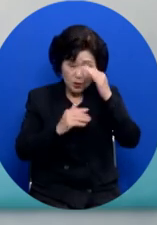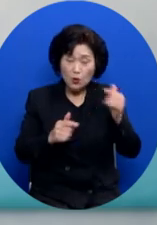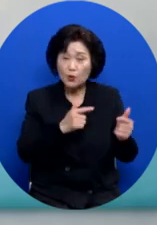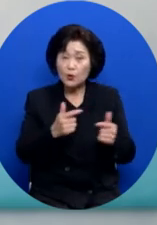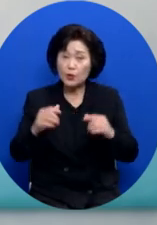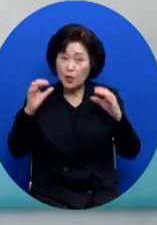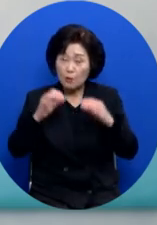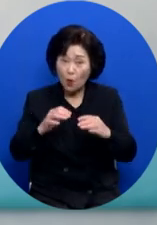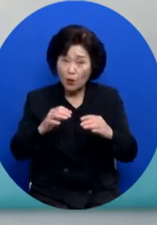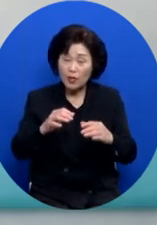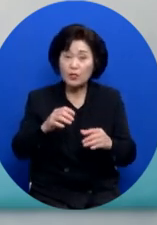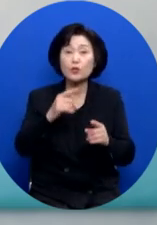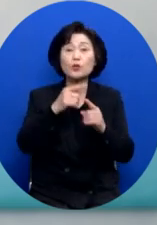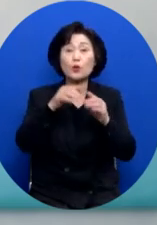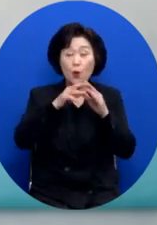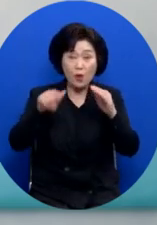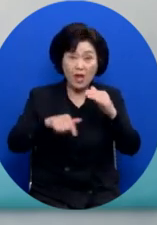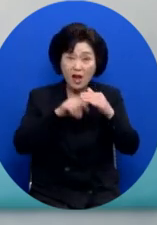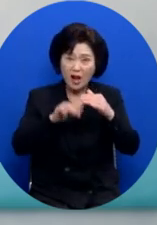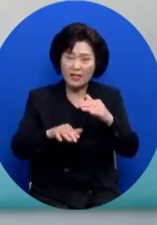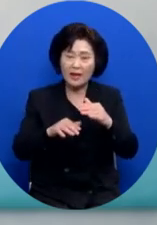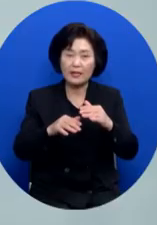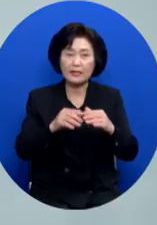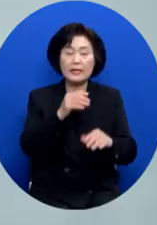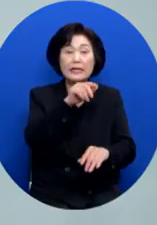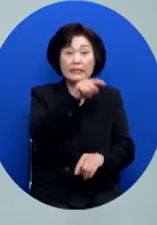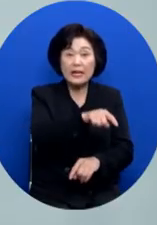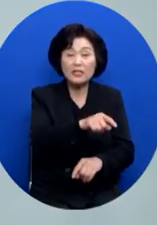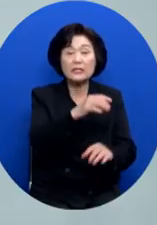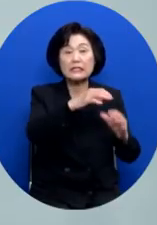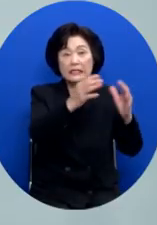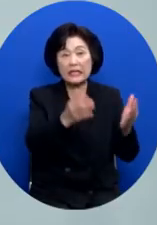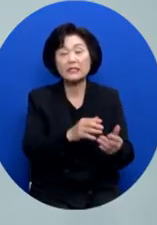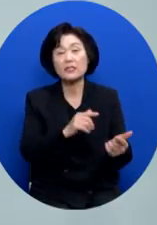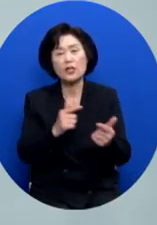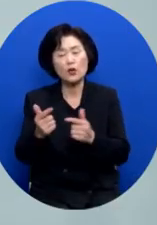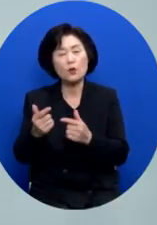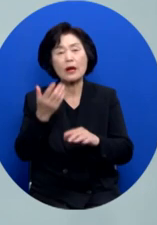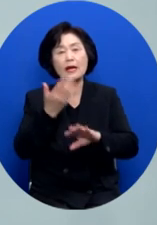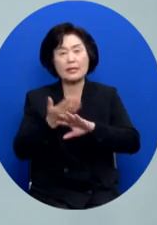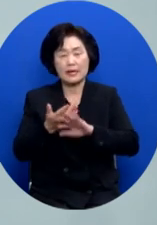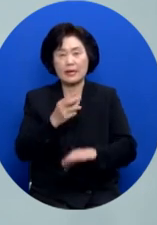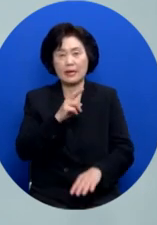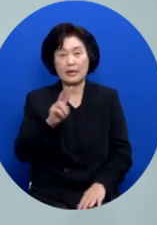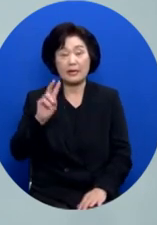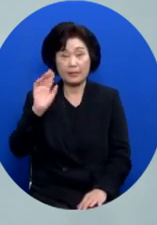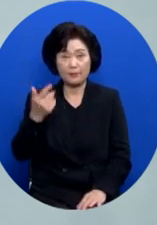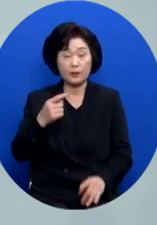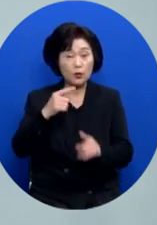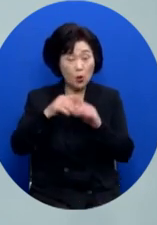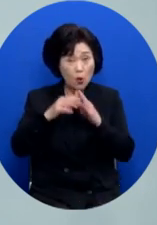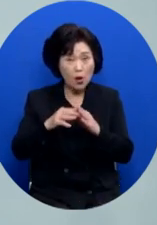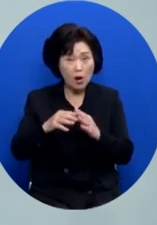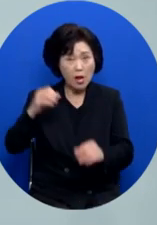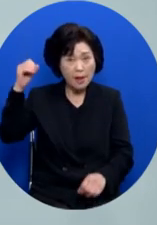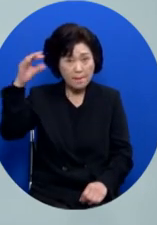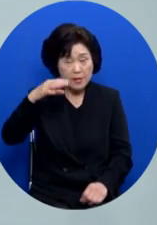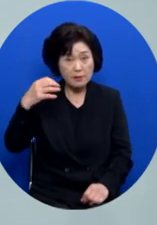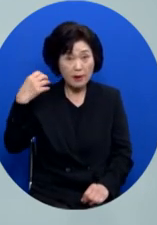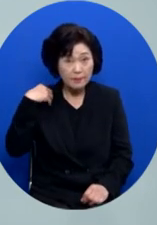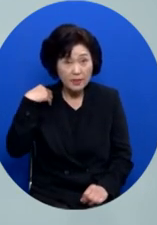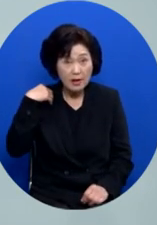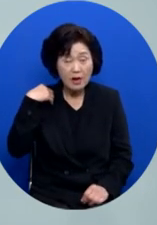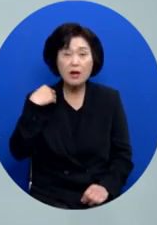있는 공동체는 확실히 달라야 합니다. 교회가 세상을 향하여 빛의 역할을 감당하려면 각종